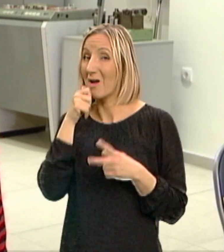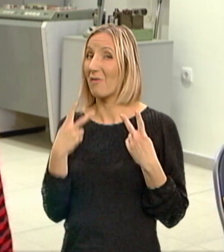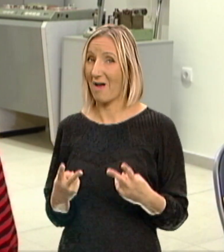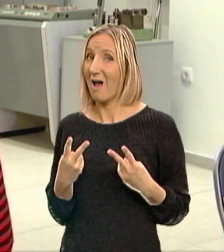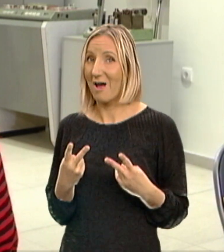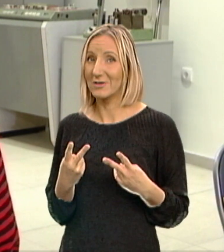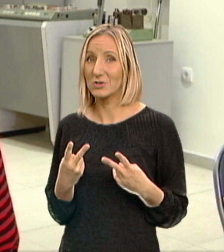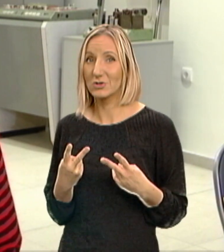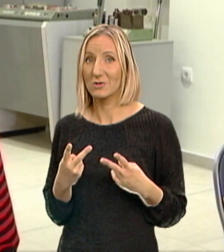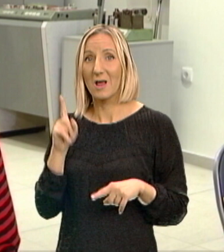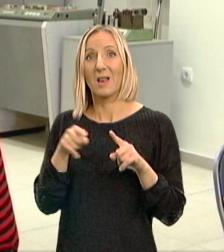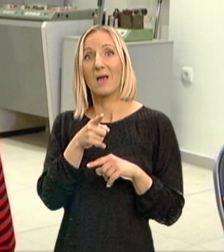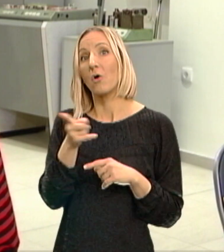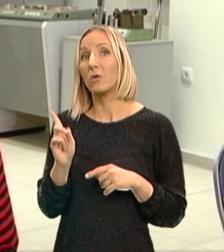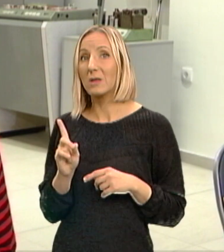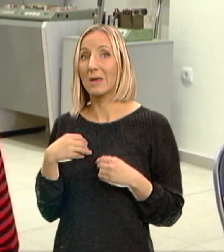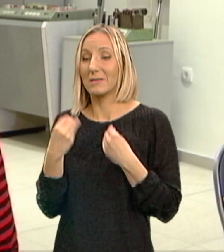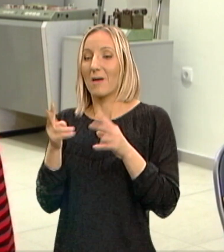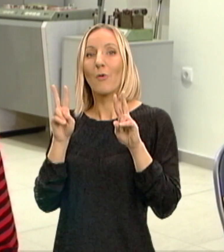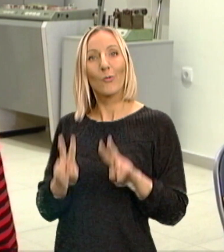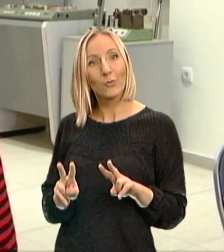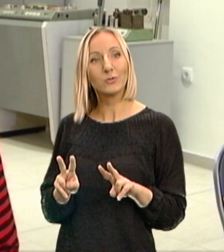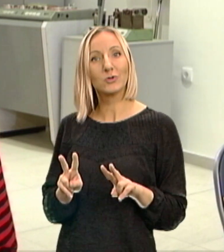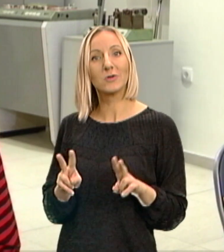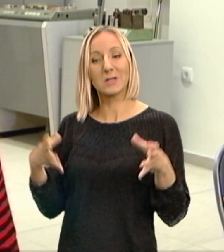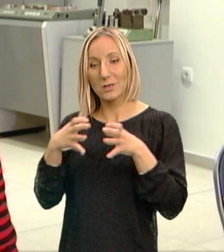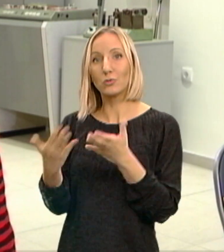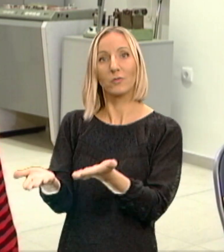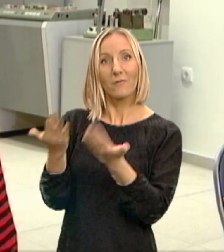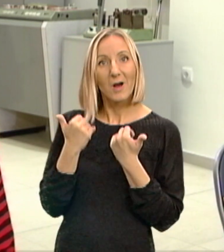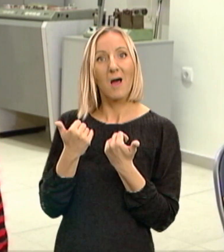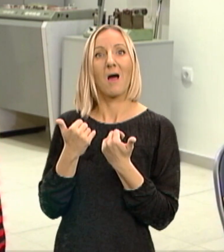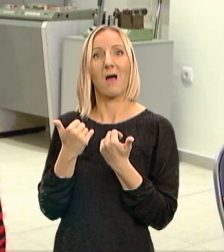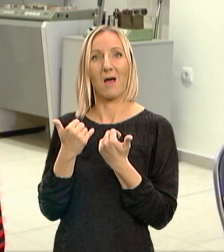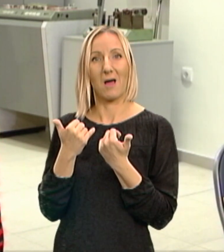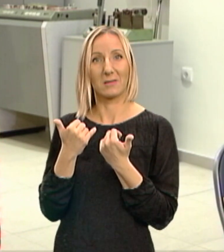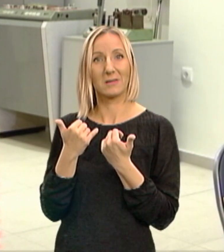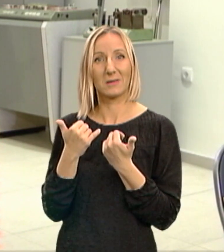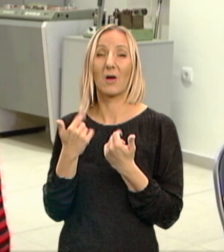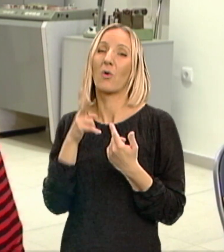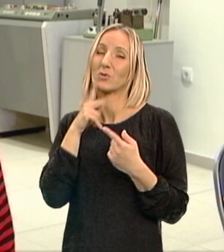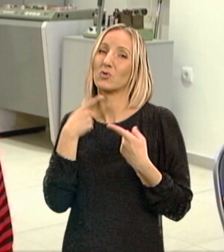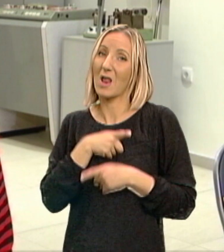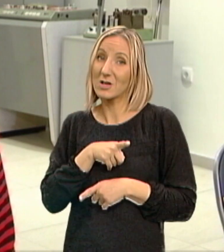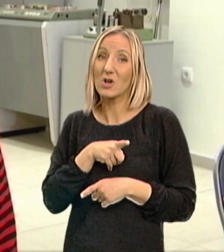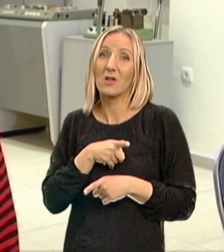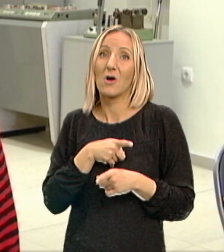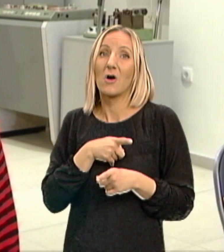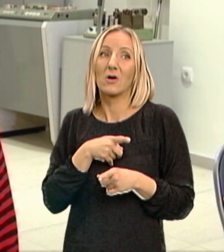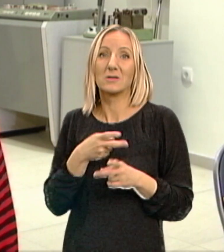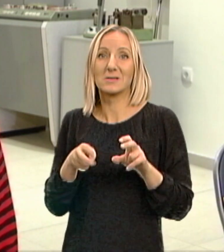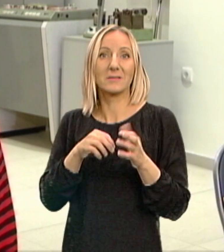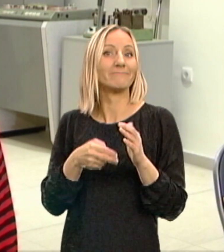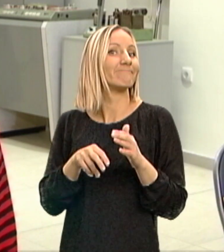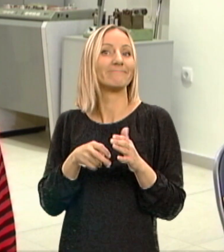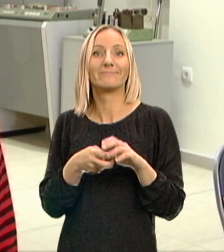jer nekako njih daju im zapravo mogućnost da se nekako u društvu vrate u neke strukture s kojih su, nažalost, ne svojom krivicom izašli i onda